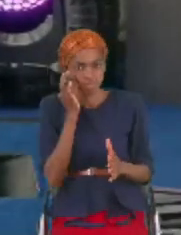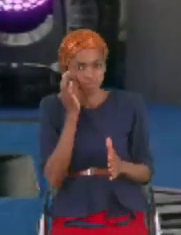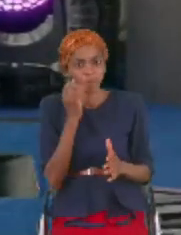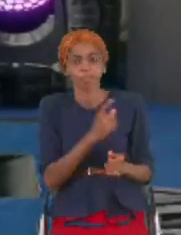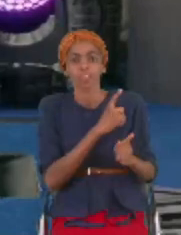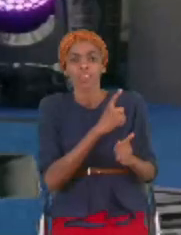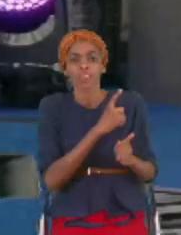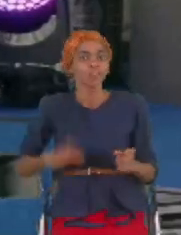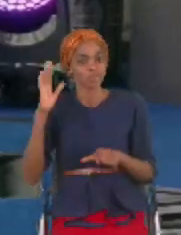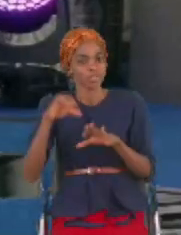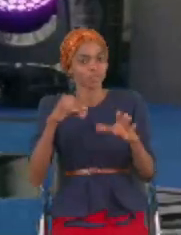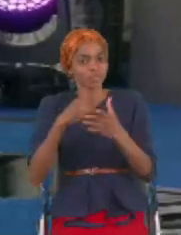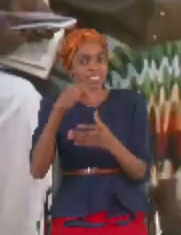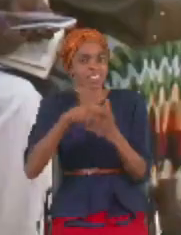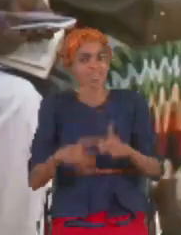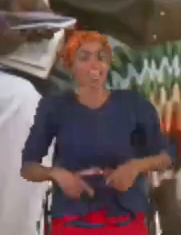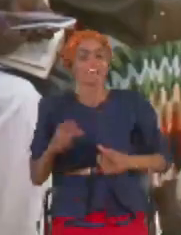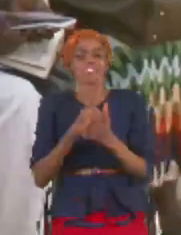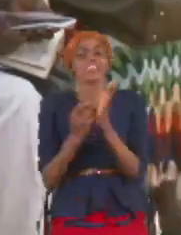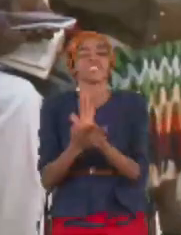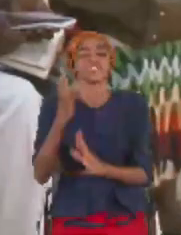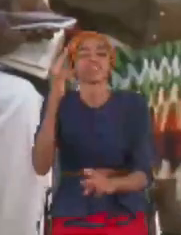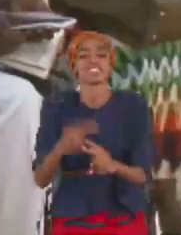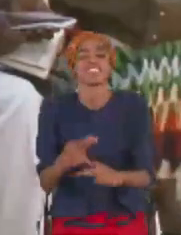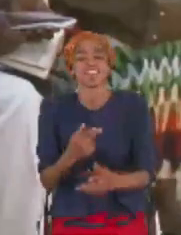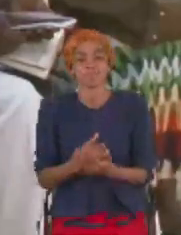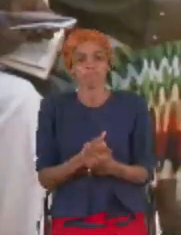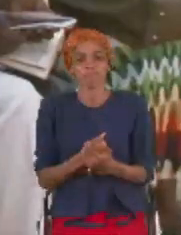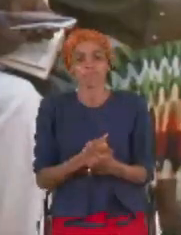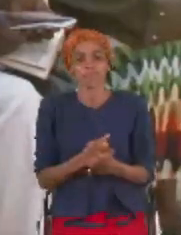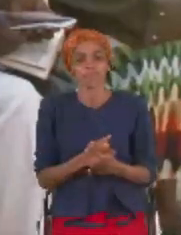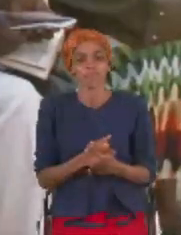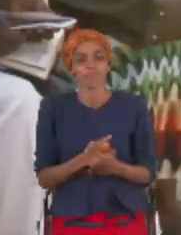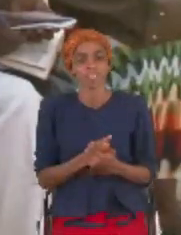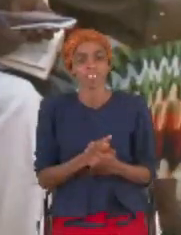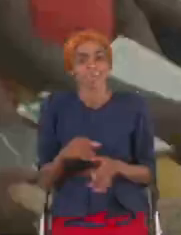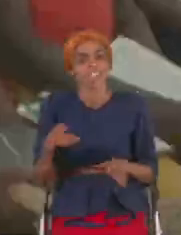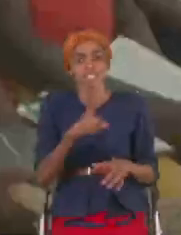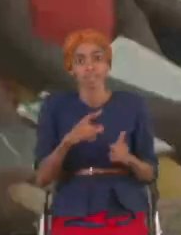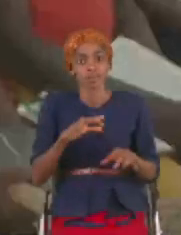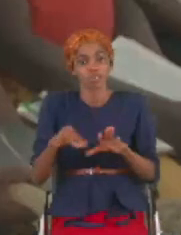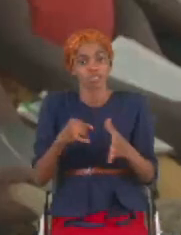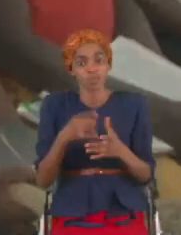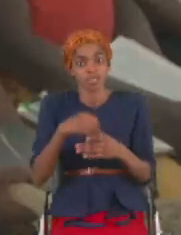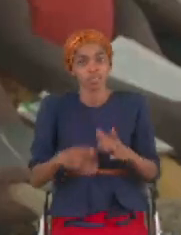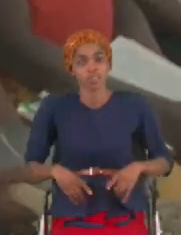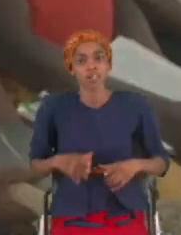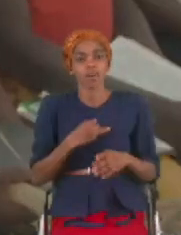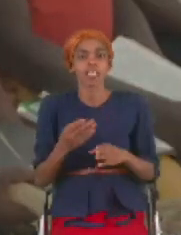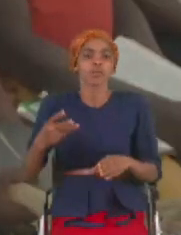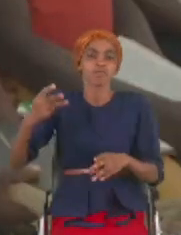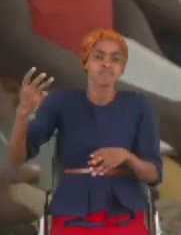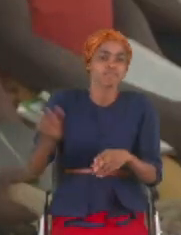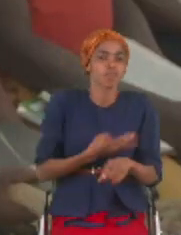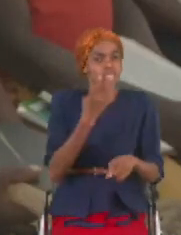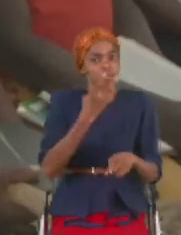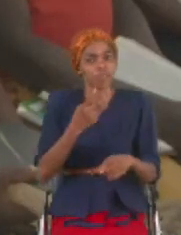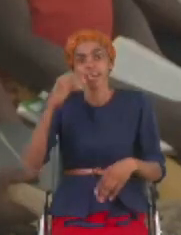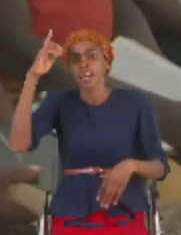le seigneur le fera date avis il va l'a compris dans ta vie il va multiplier